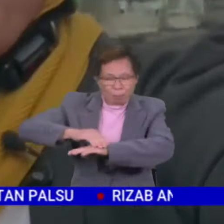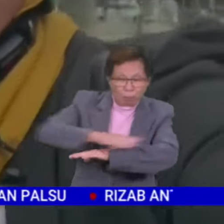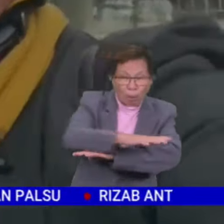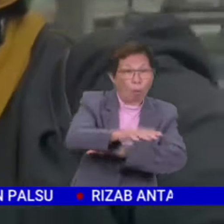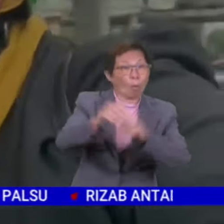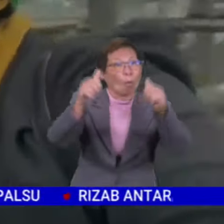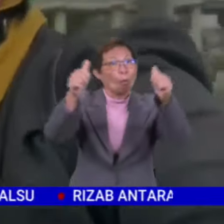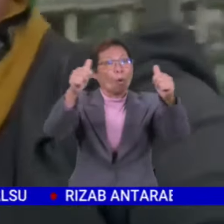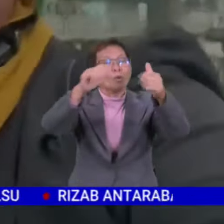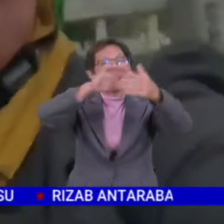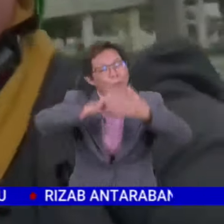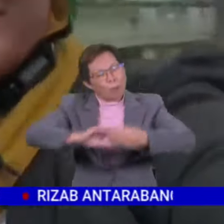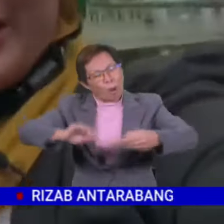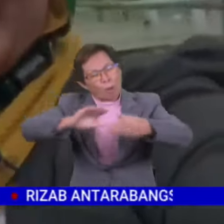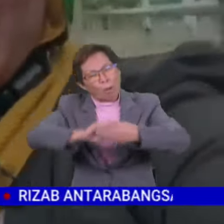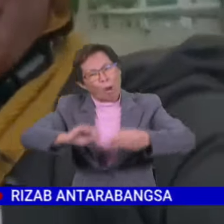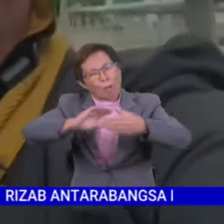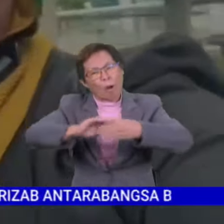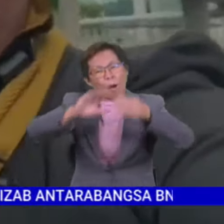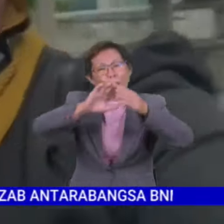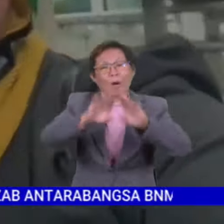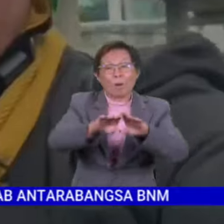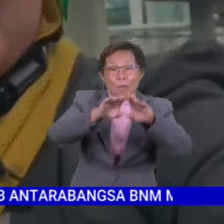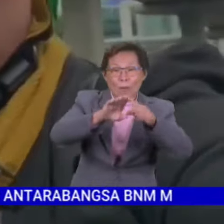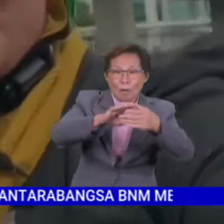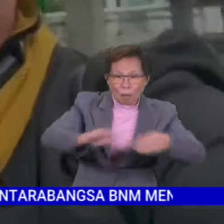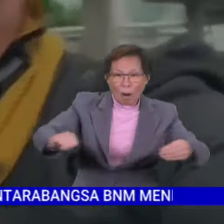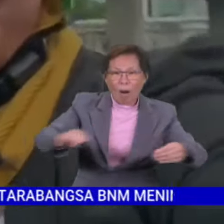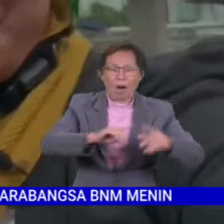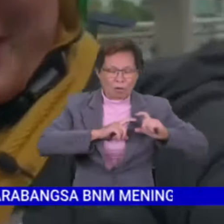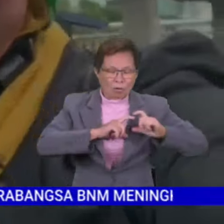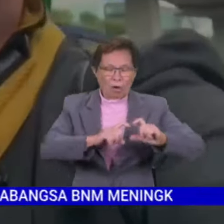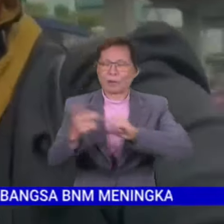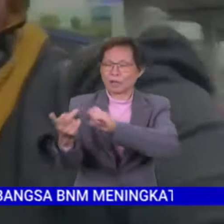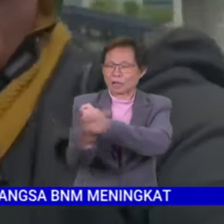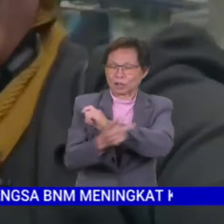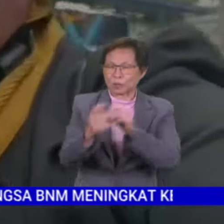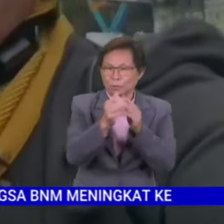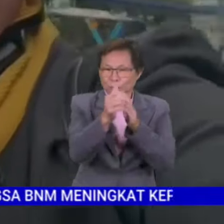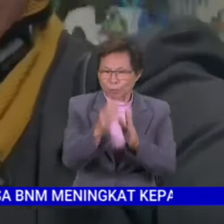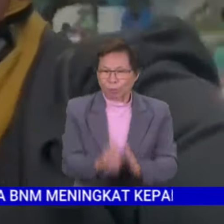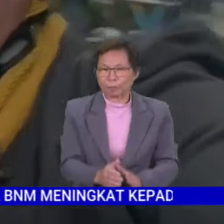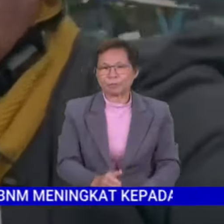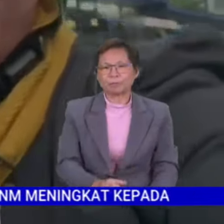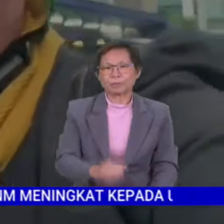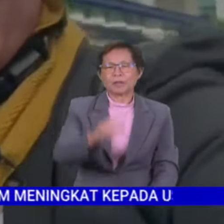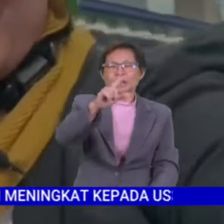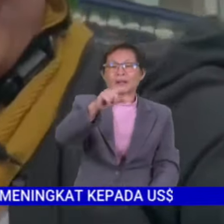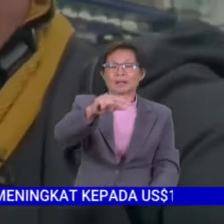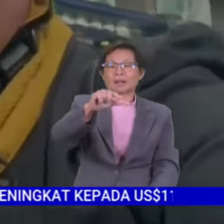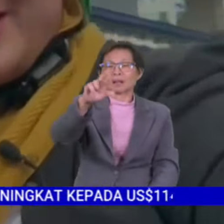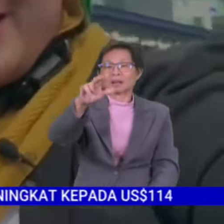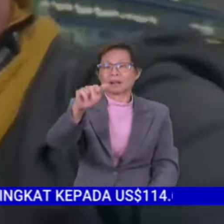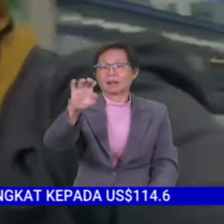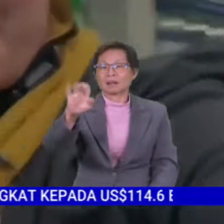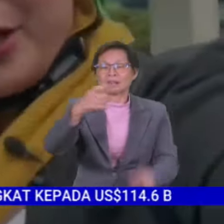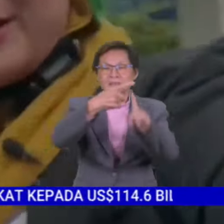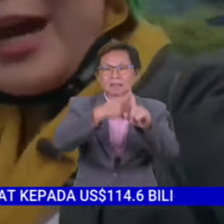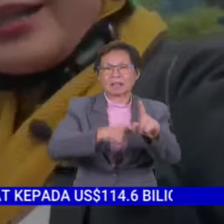di samping merungkai beberapa isu penting melalui komitmen kedua-dua pemimpin. Grace Aisyah Kedayan dari Jakarta,